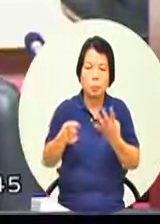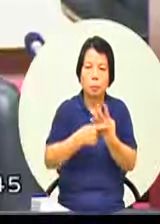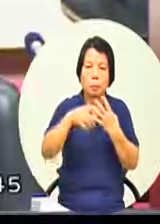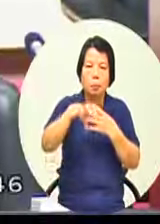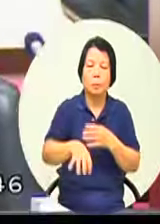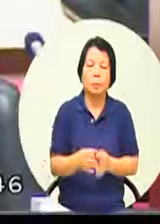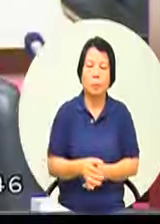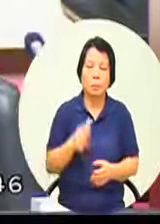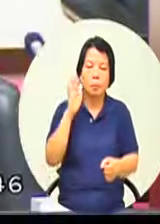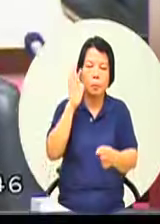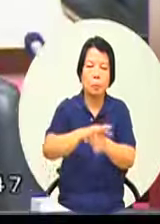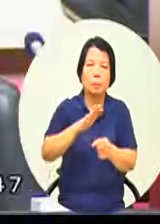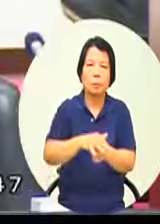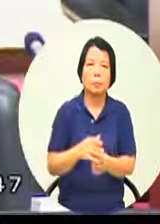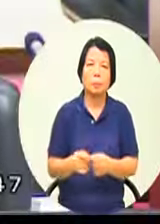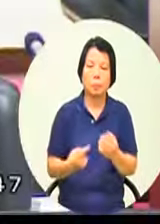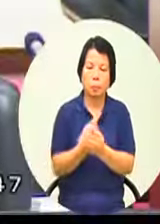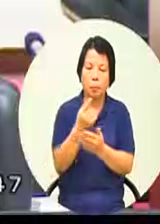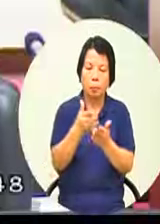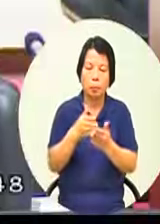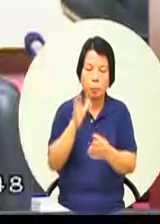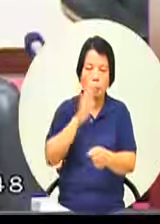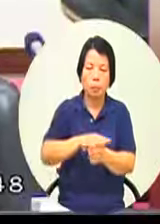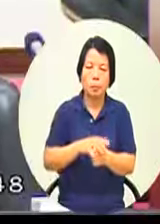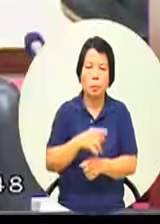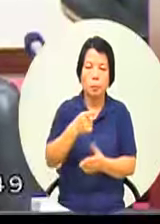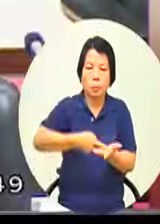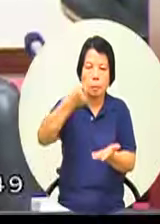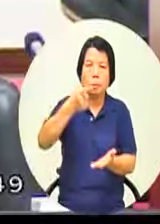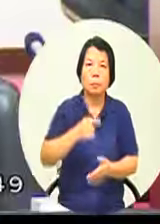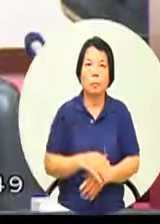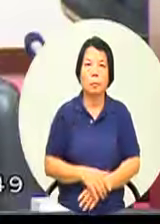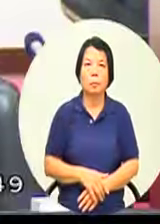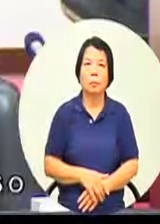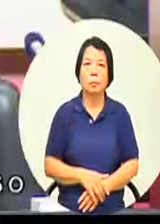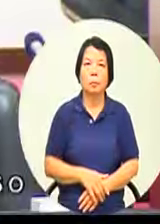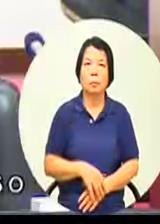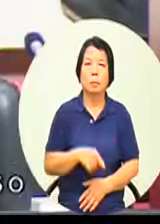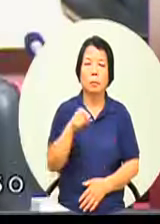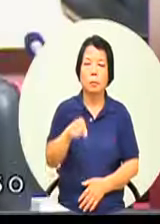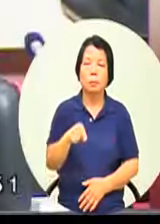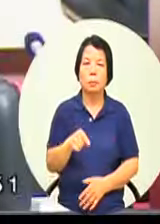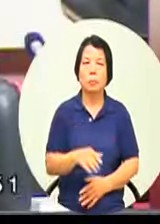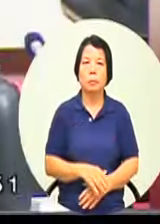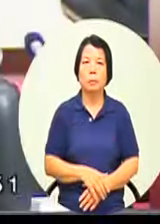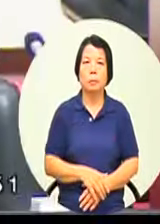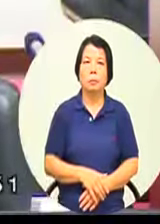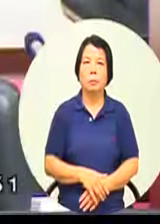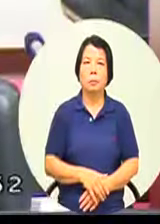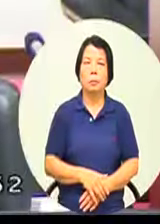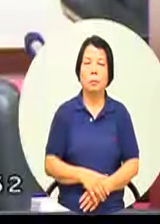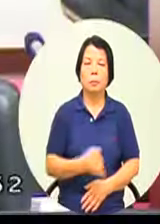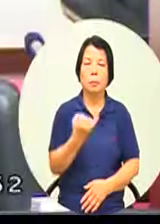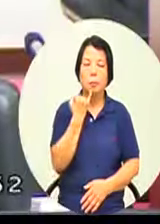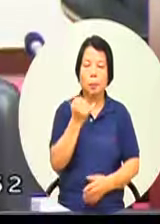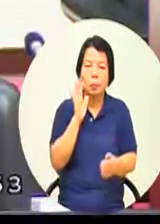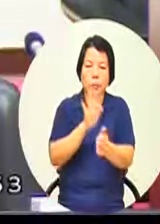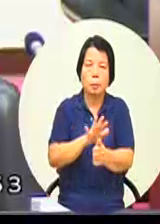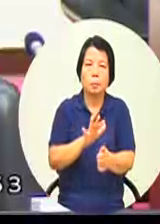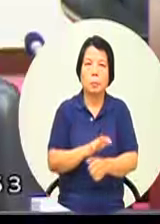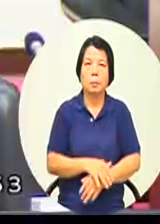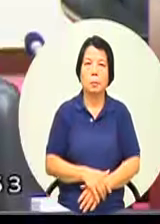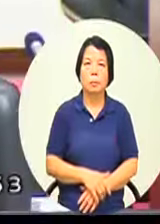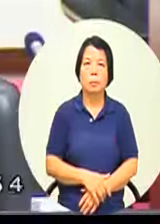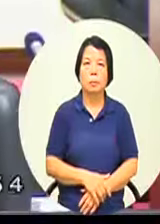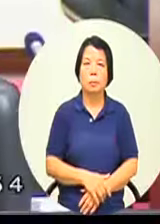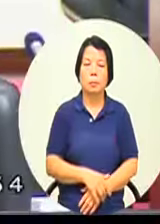补助只补助一次啊，我觉得你这一次能不能帮忙我